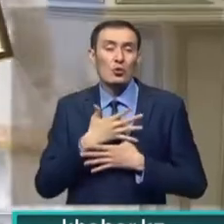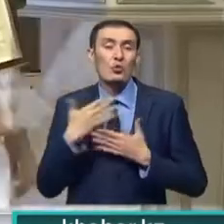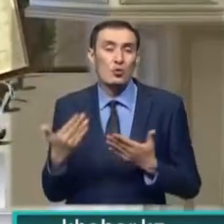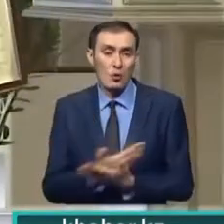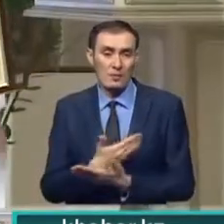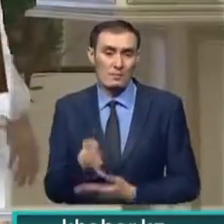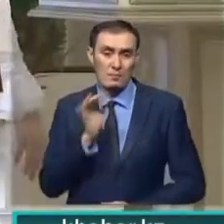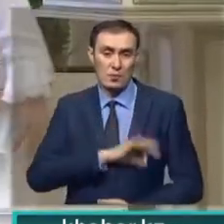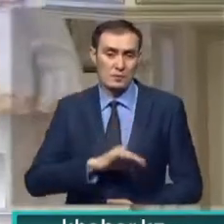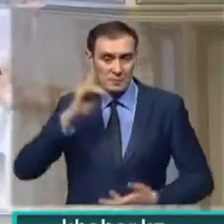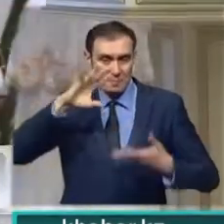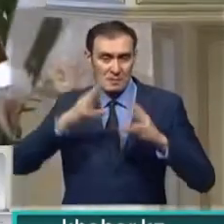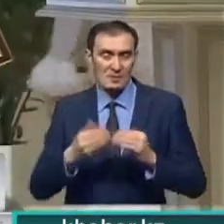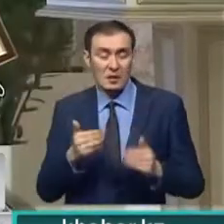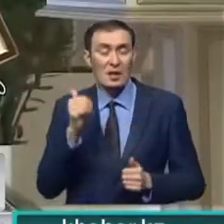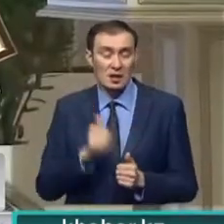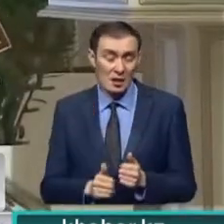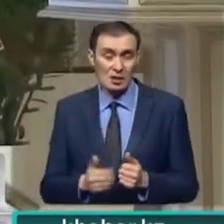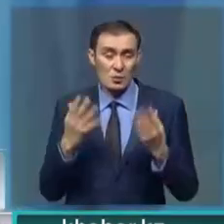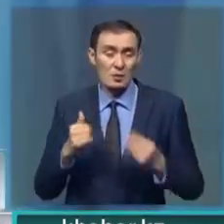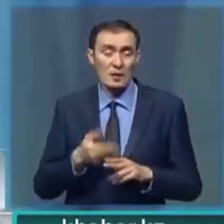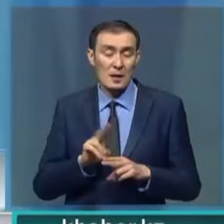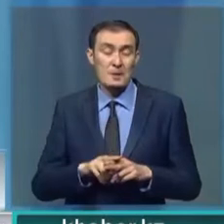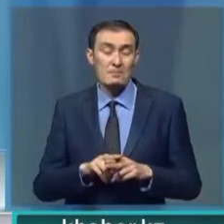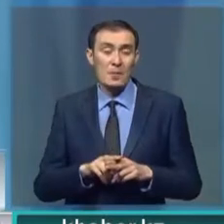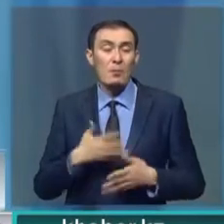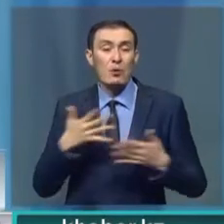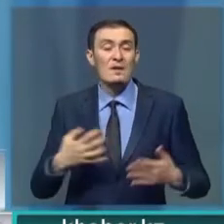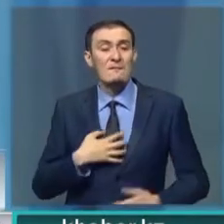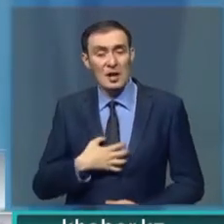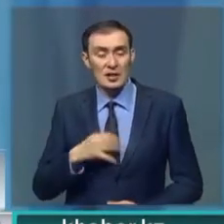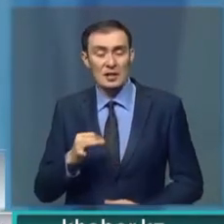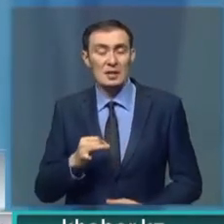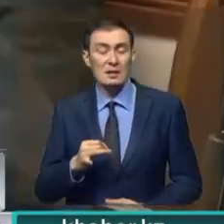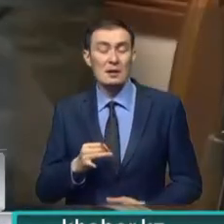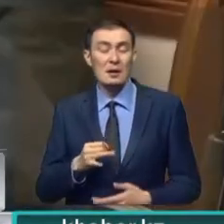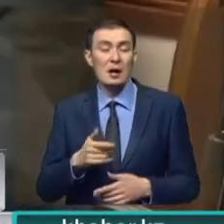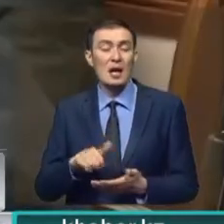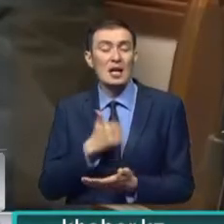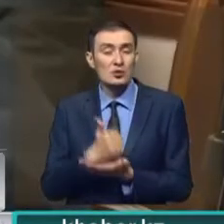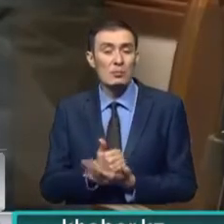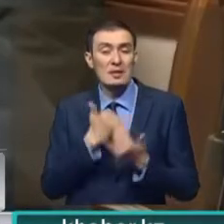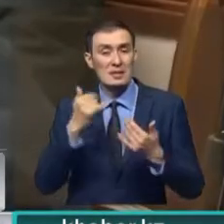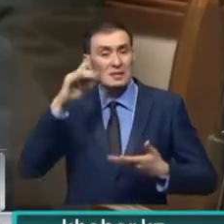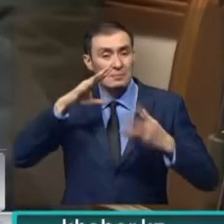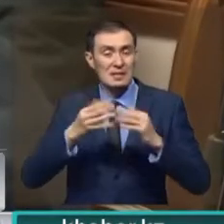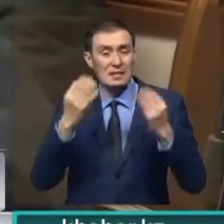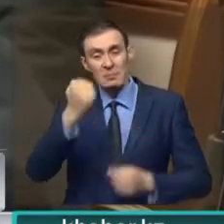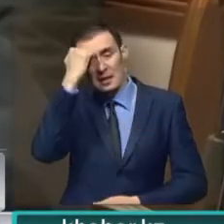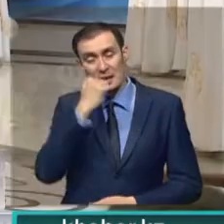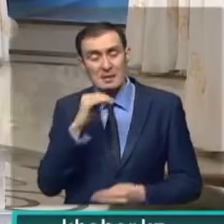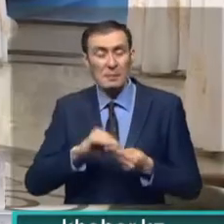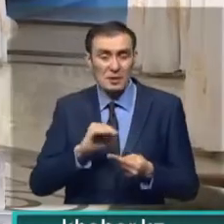с каждым годом этот праздник действительно приобретает для констанца все больше значимости смысловых граней но особый смысл дня благодарности остается